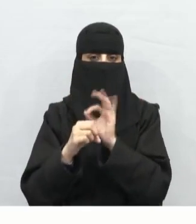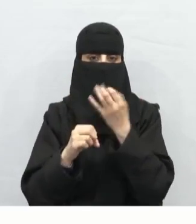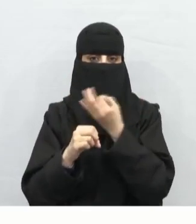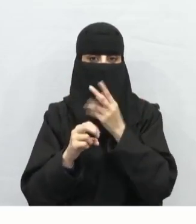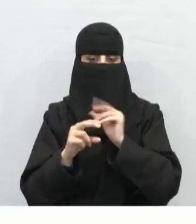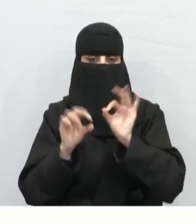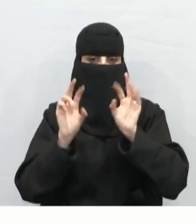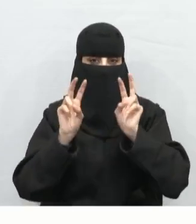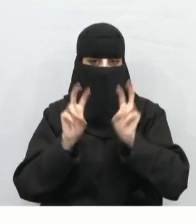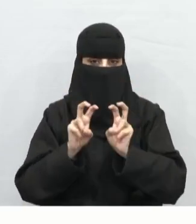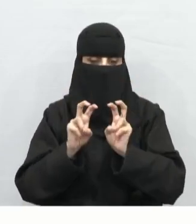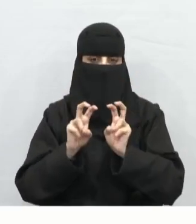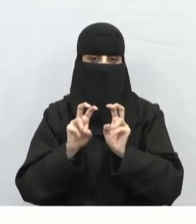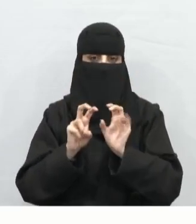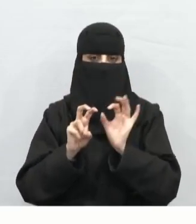الا